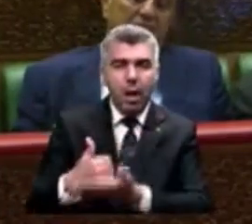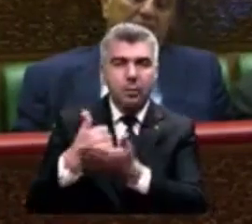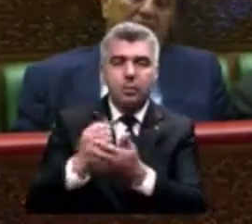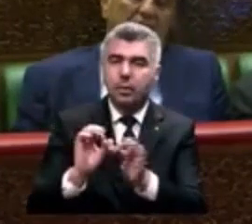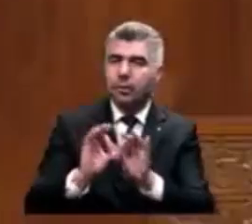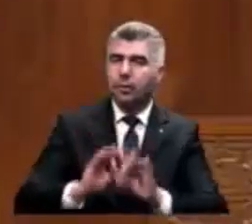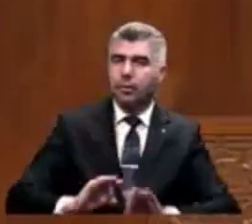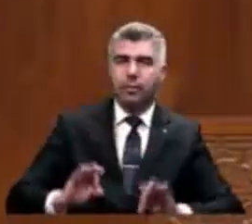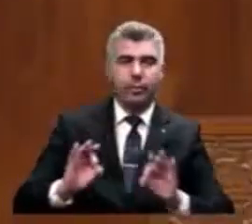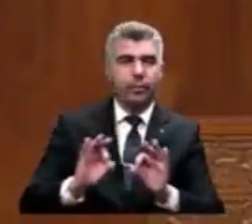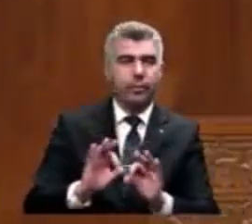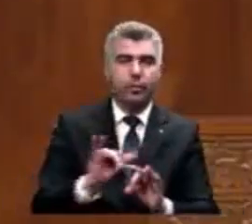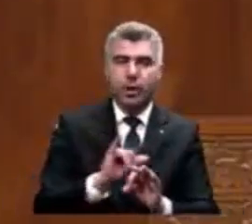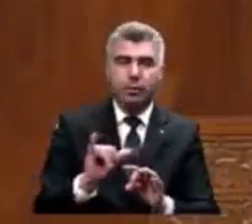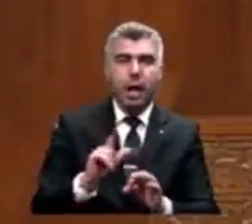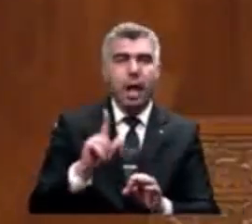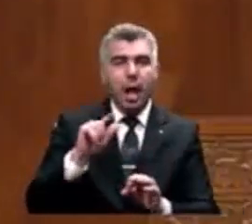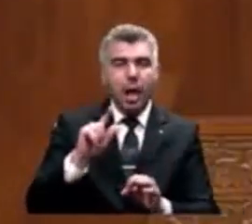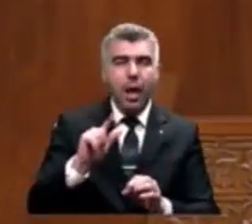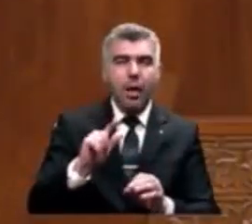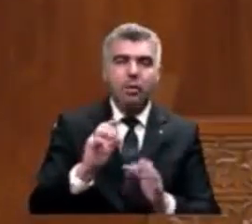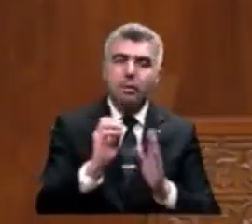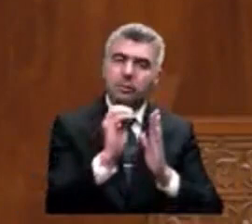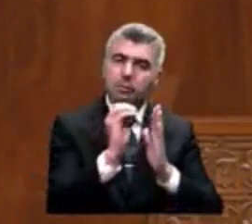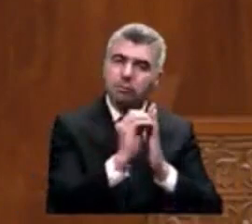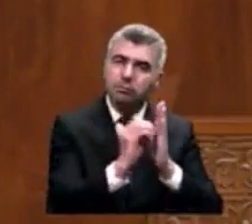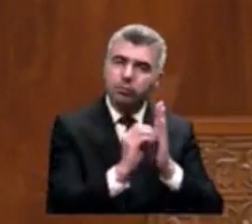مرحله، هناك مكتسبات نسجلوها